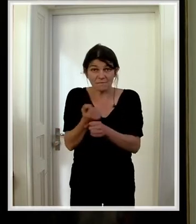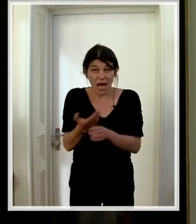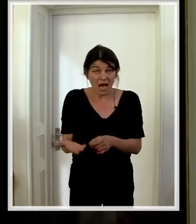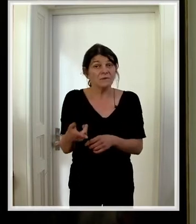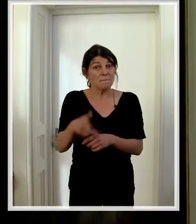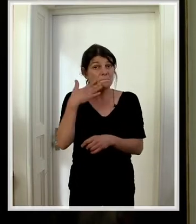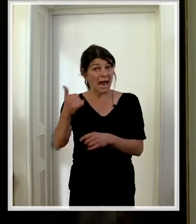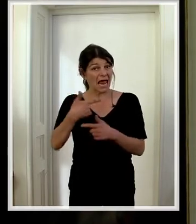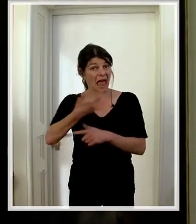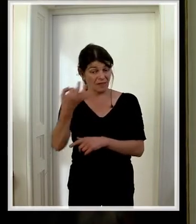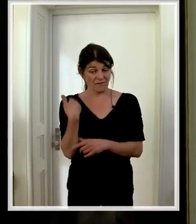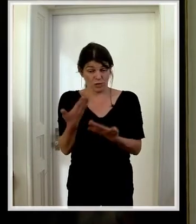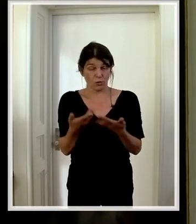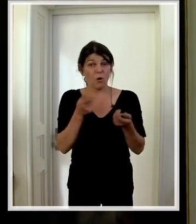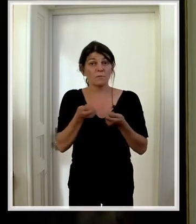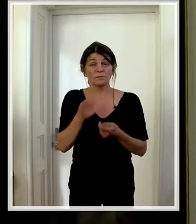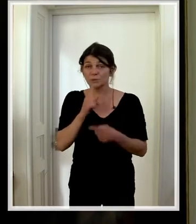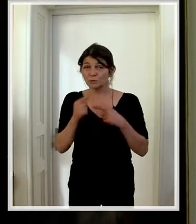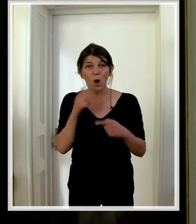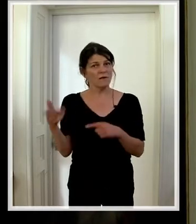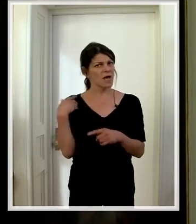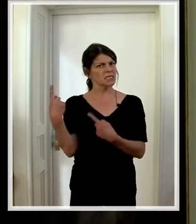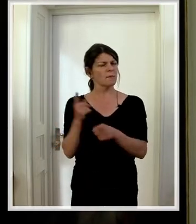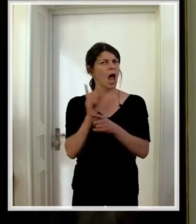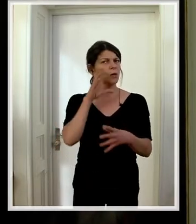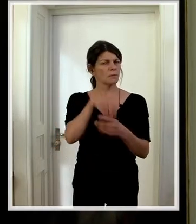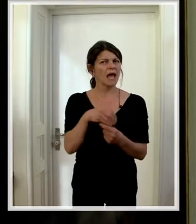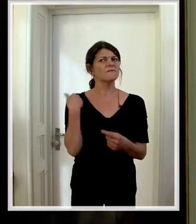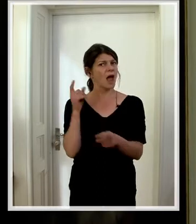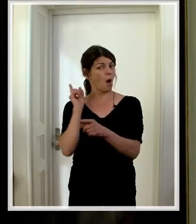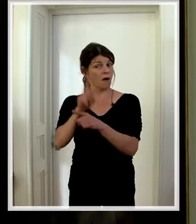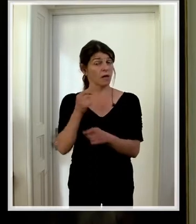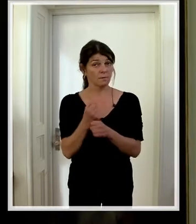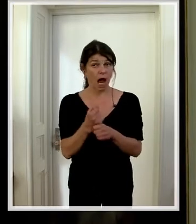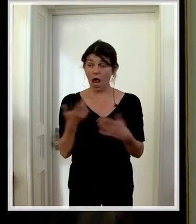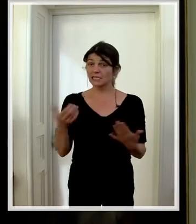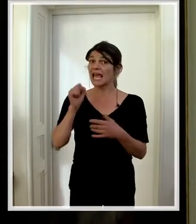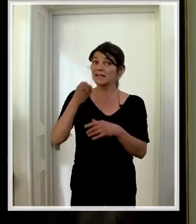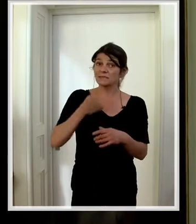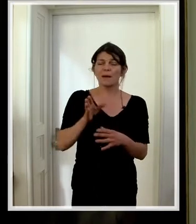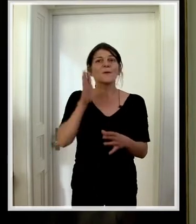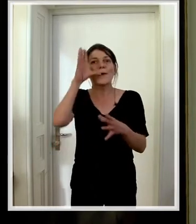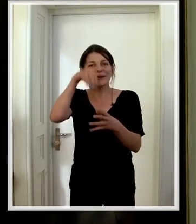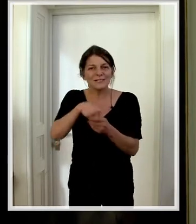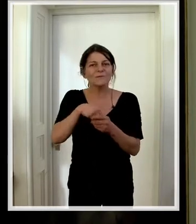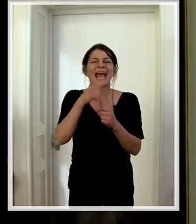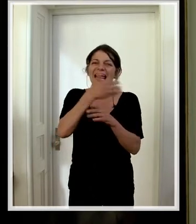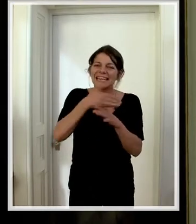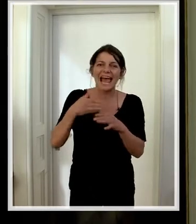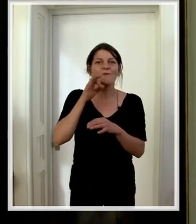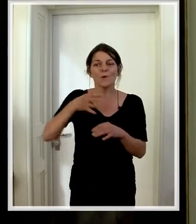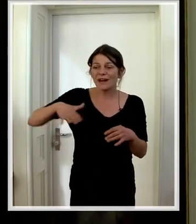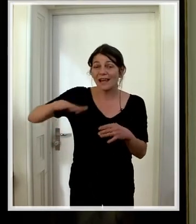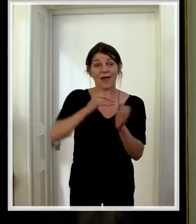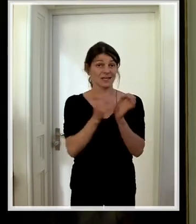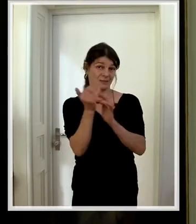besprochen, wo er selber dabei war, schon nur die Aufträge erteilt worden sind. Die S-Bahn ist ein Teil von der Einbettung ins regionale System.